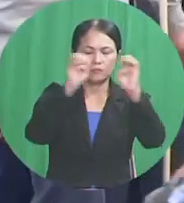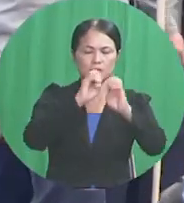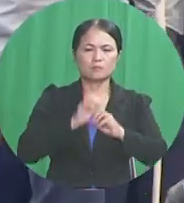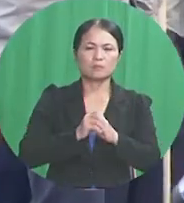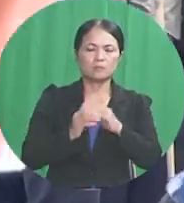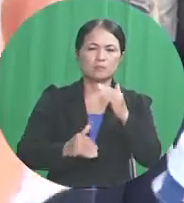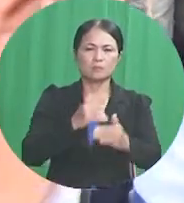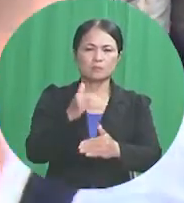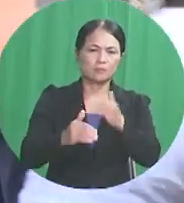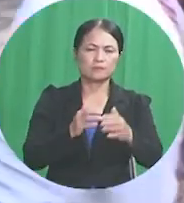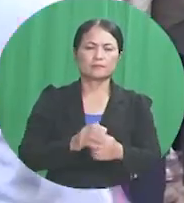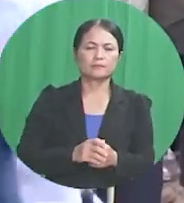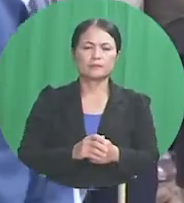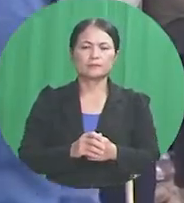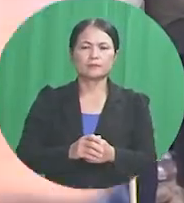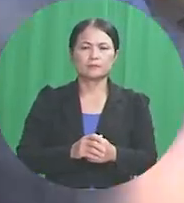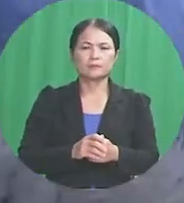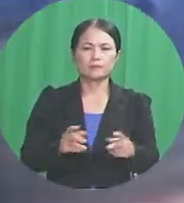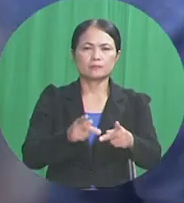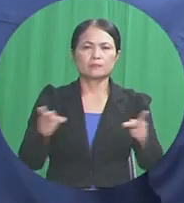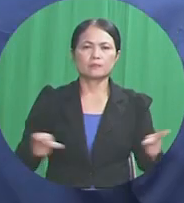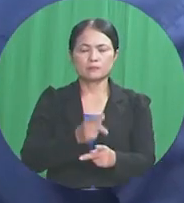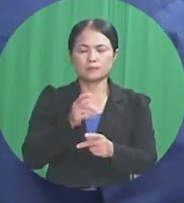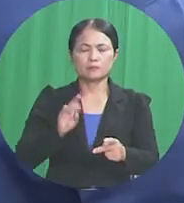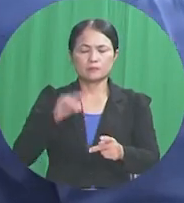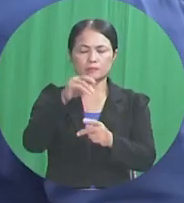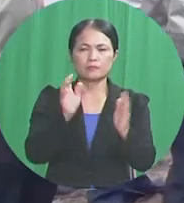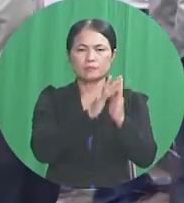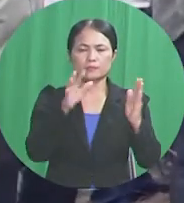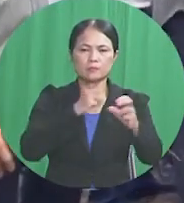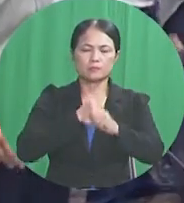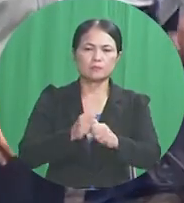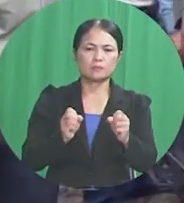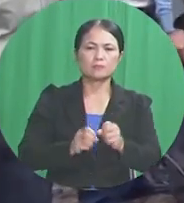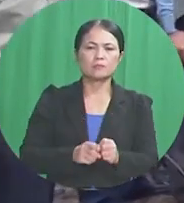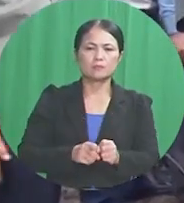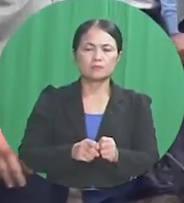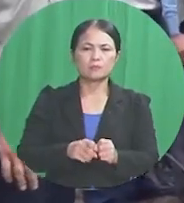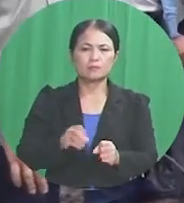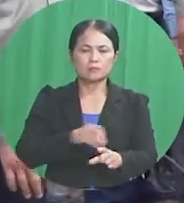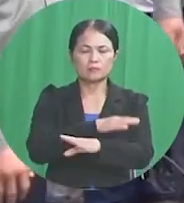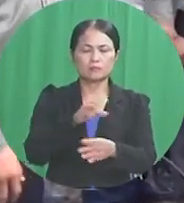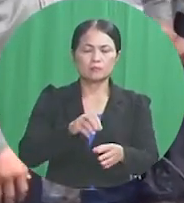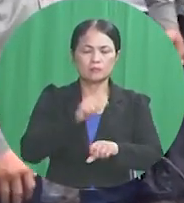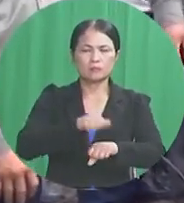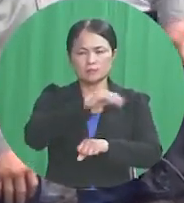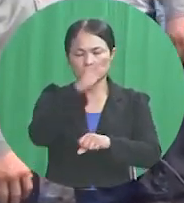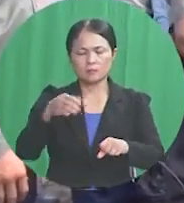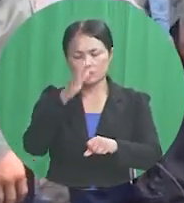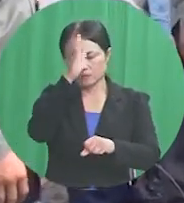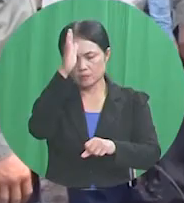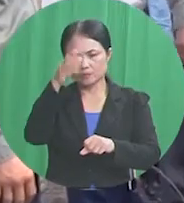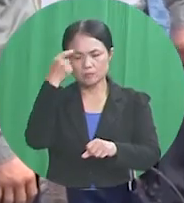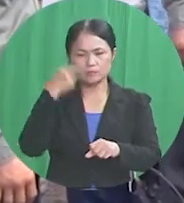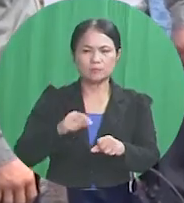บโดยนิรันตรภิพอุชินสูนสัตว์ไพรกาเปียหนึ่งส่วนภูตะเกียมพนมตามายเมียนไตใดต